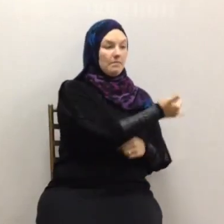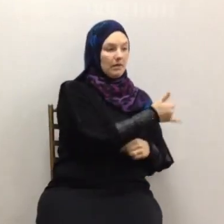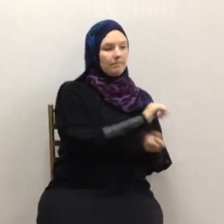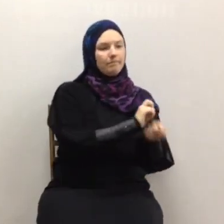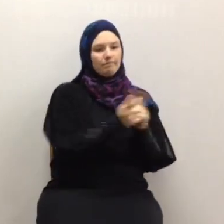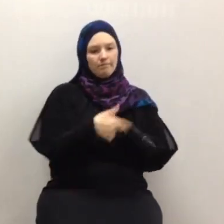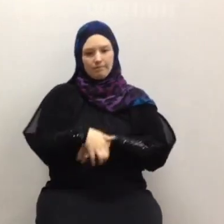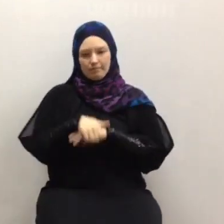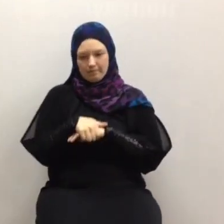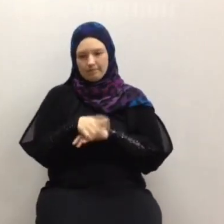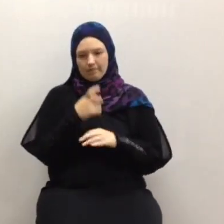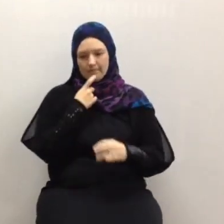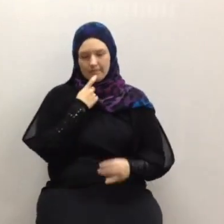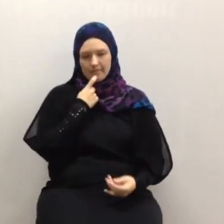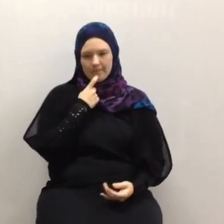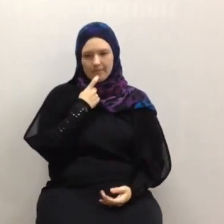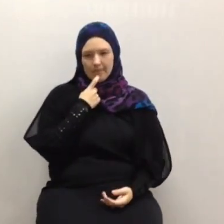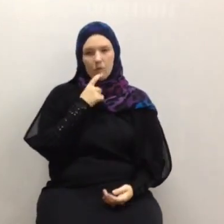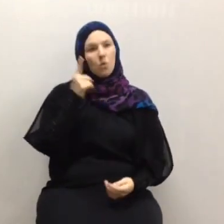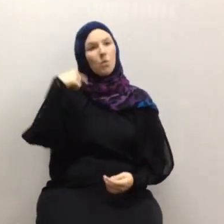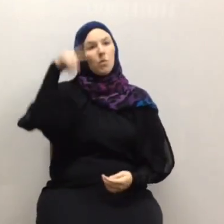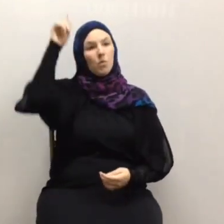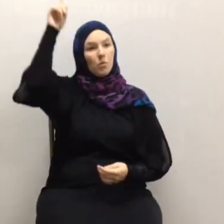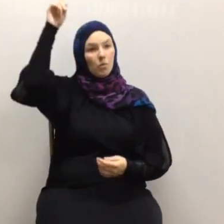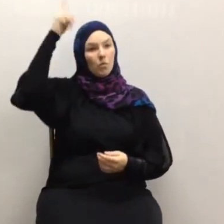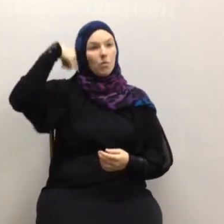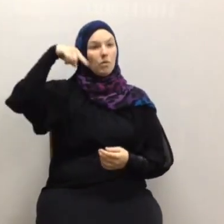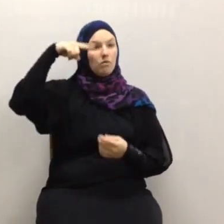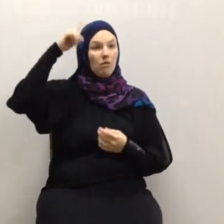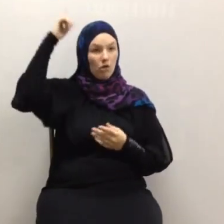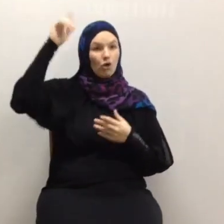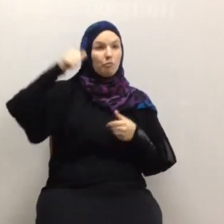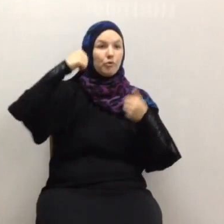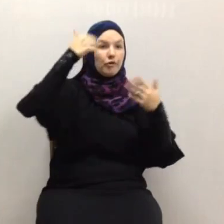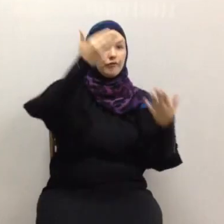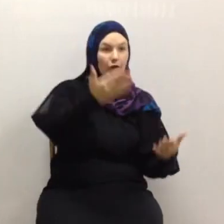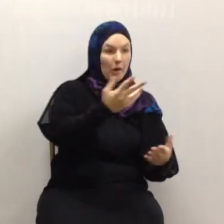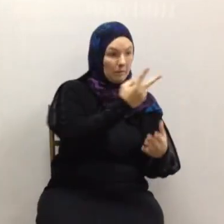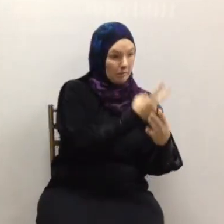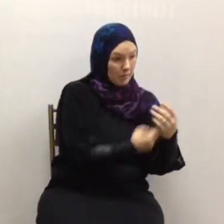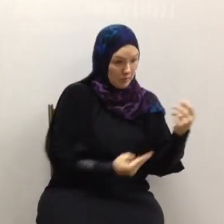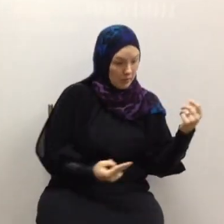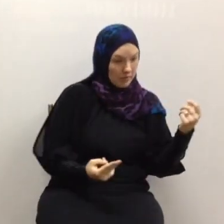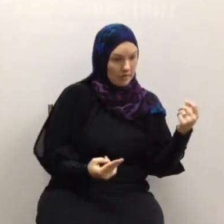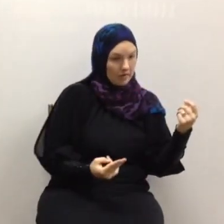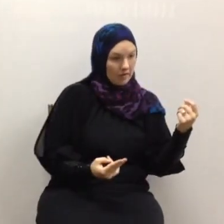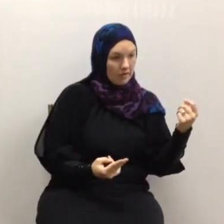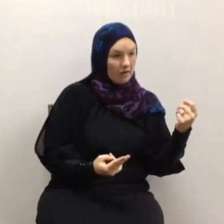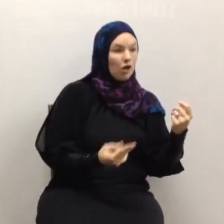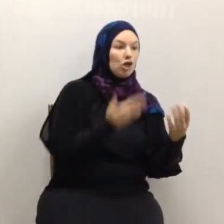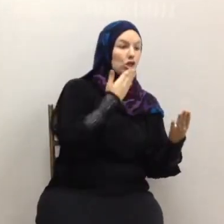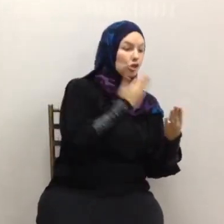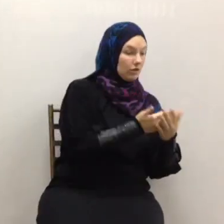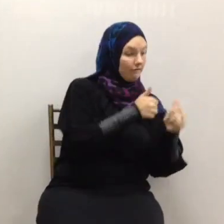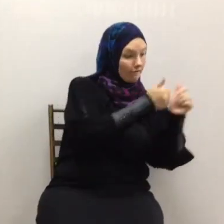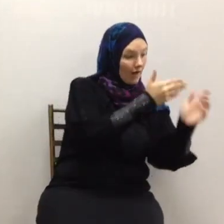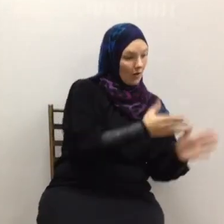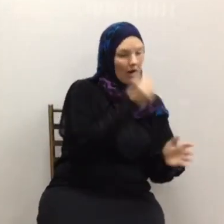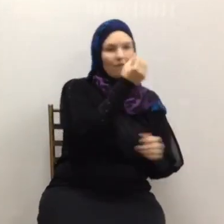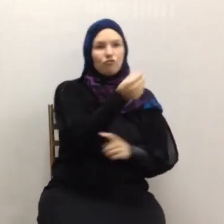رَبِّكَ. We provide both the obedient and the rebellious, the believer and the disbeliever.